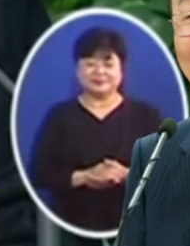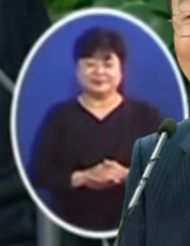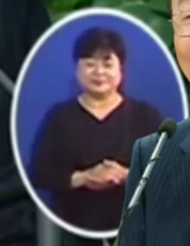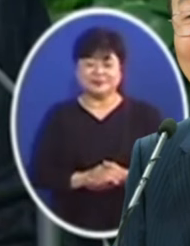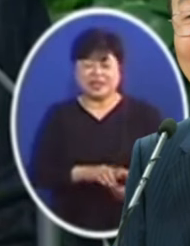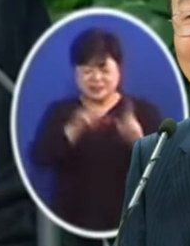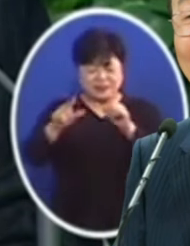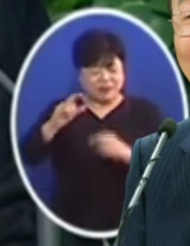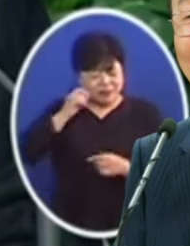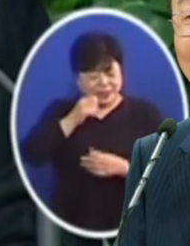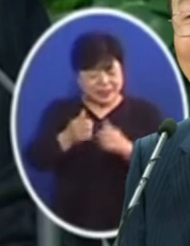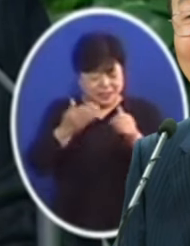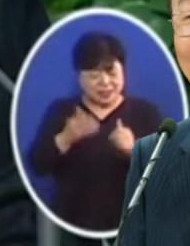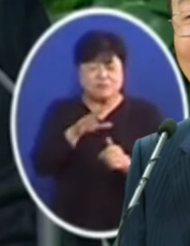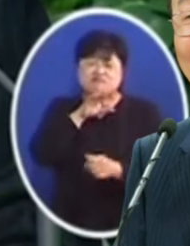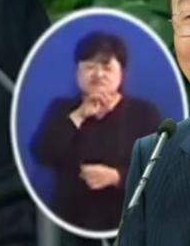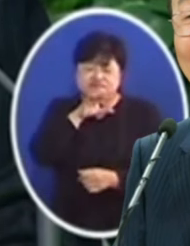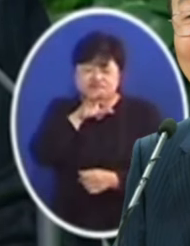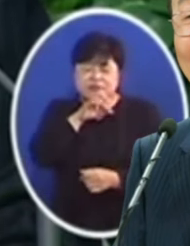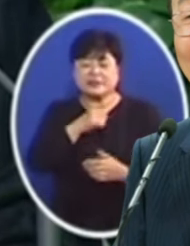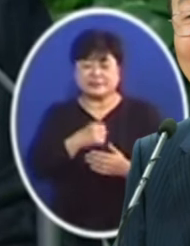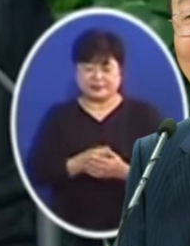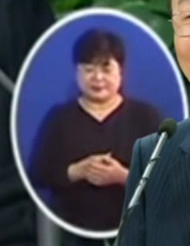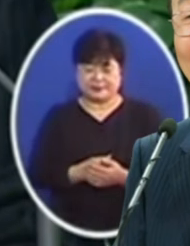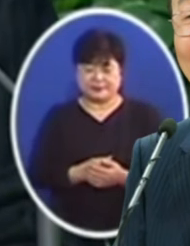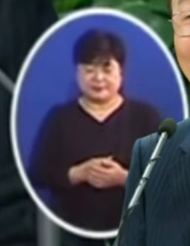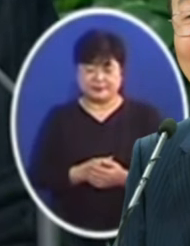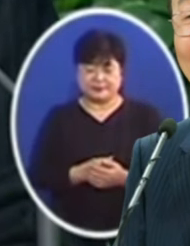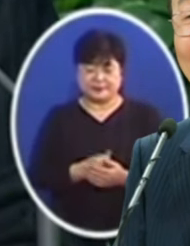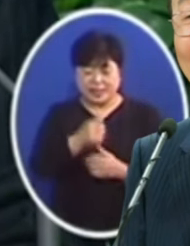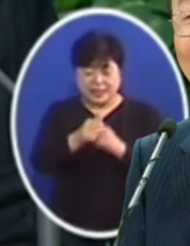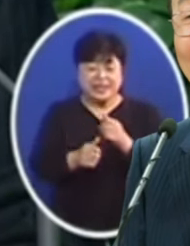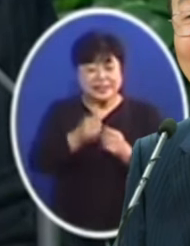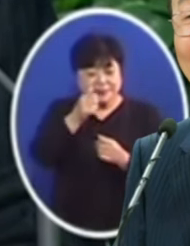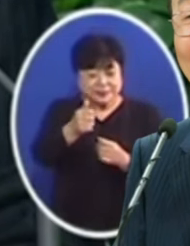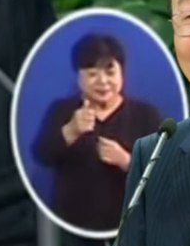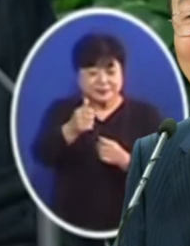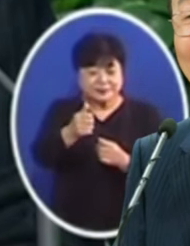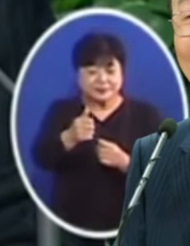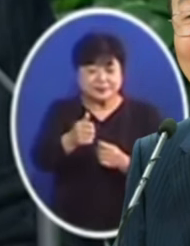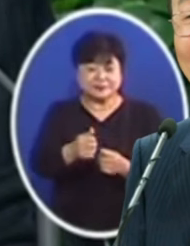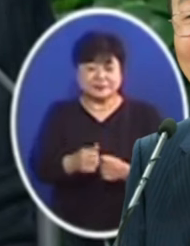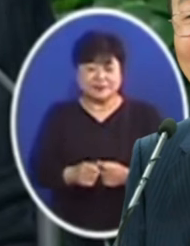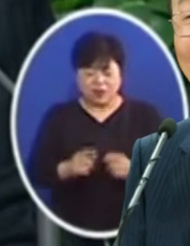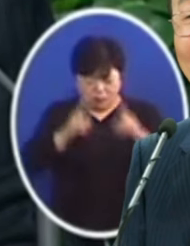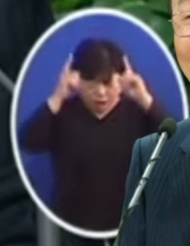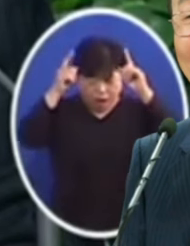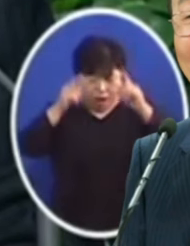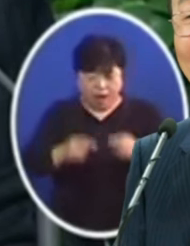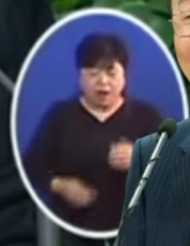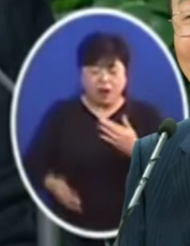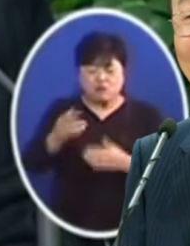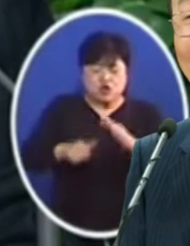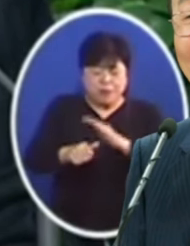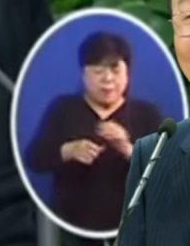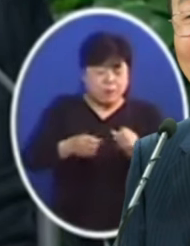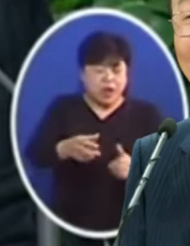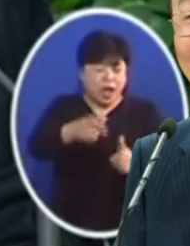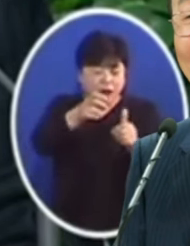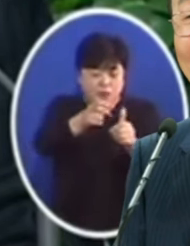생활이 어려우니까 하나님을 원망하고 불평했습니다. 하나님이 노하셔서 불뱀을 보내서 그들을